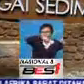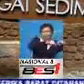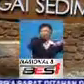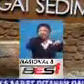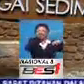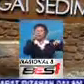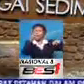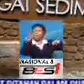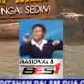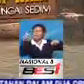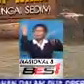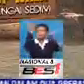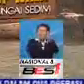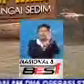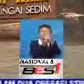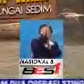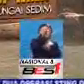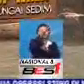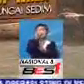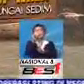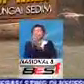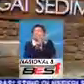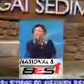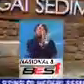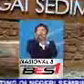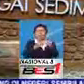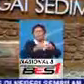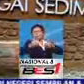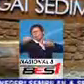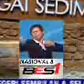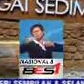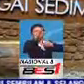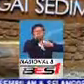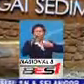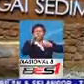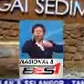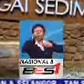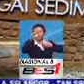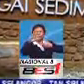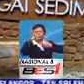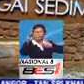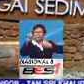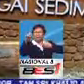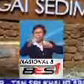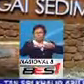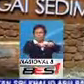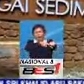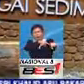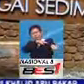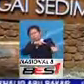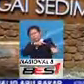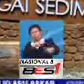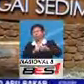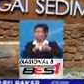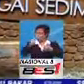meter sehingga jarak ketinggian 36 meter dengan sepanjang 925 meter. Jauh